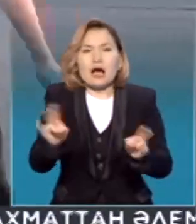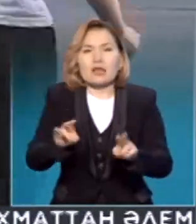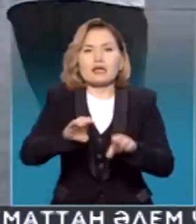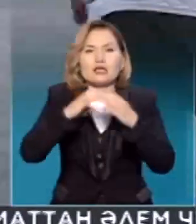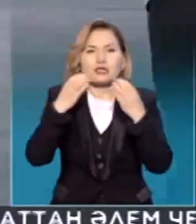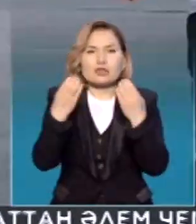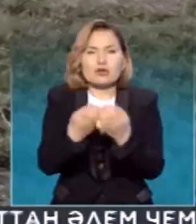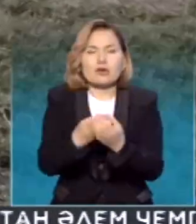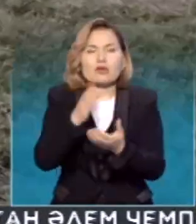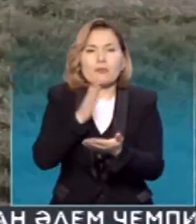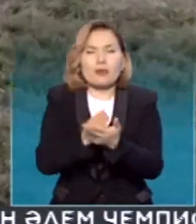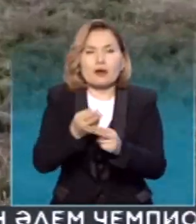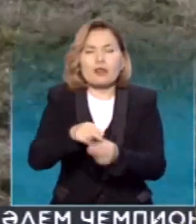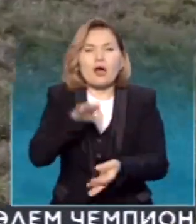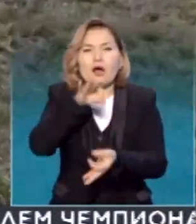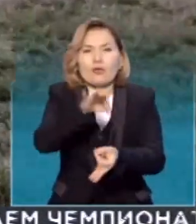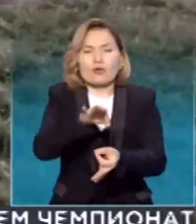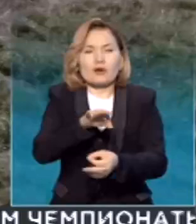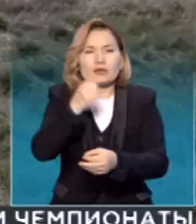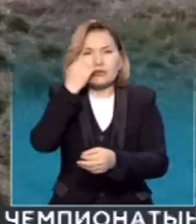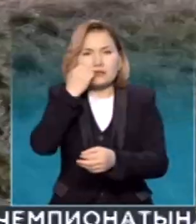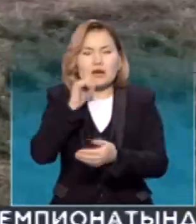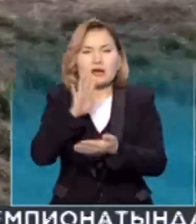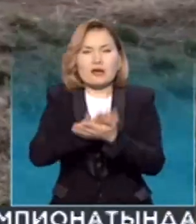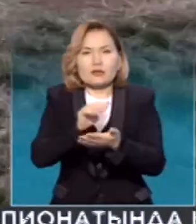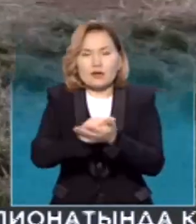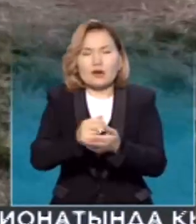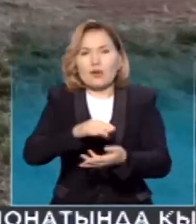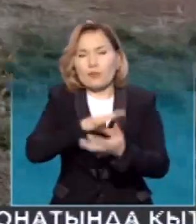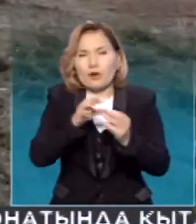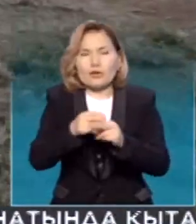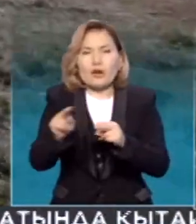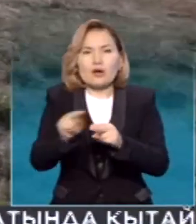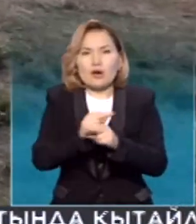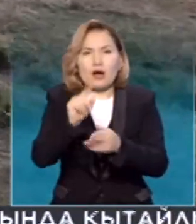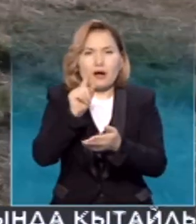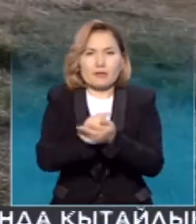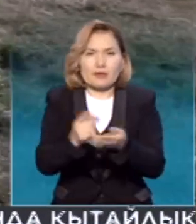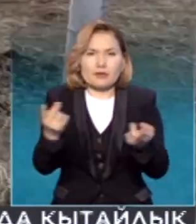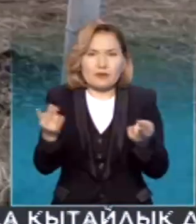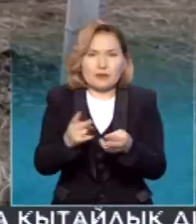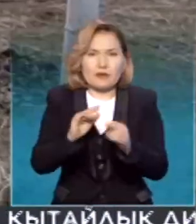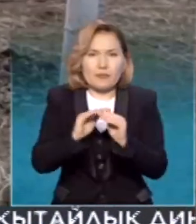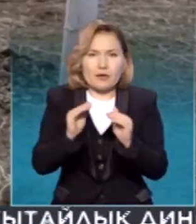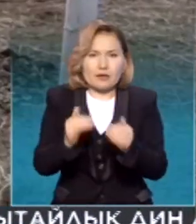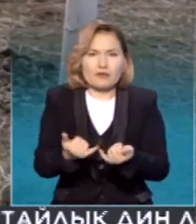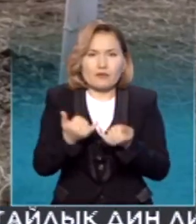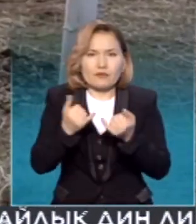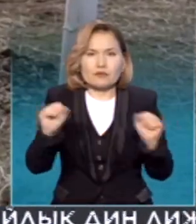Алайда қараусыз қалғандықтан тозып тұр. Мұнда доп теппек түгілі арам шөптен аяқ алып жүру қиын.